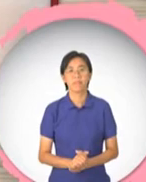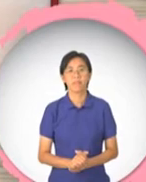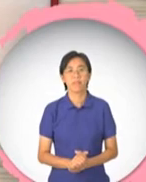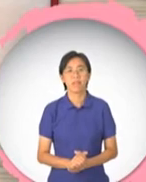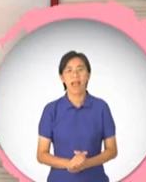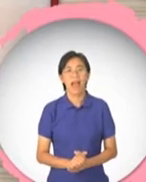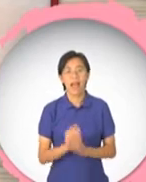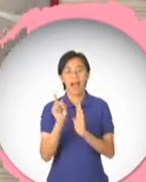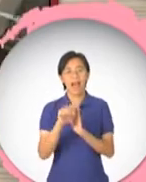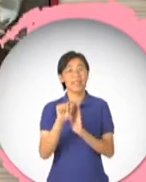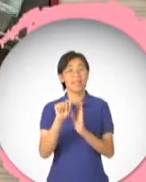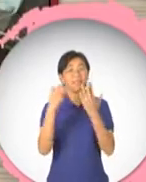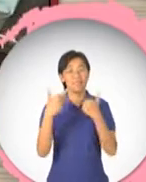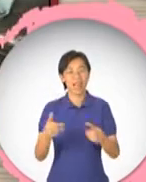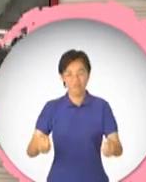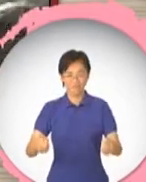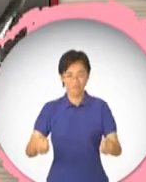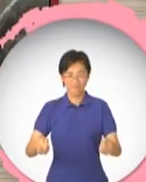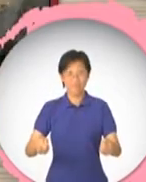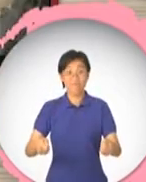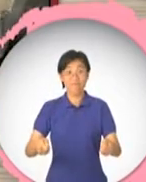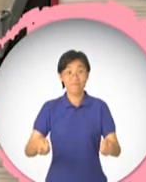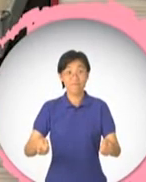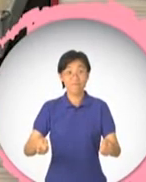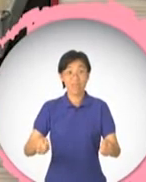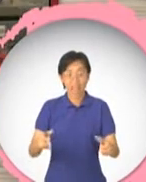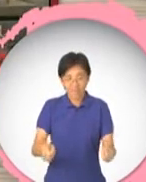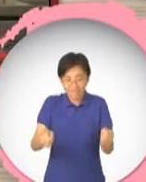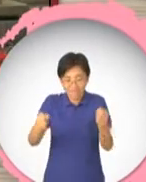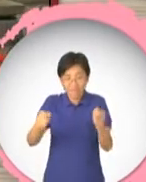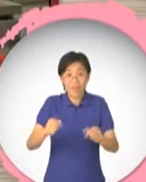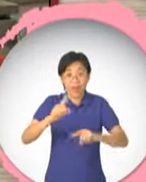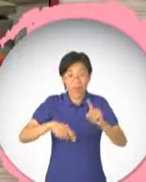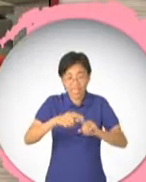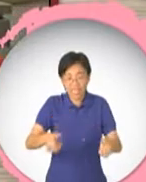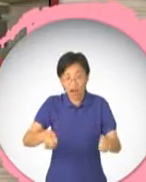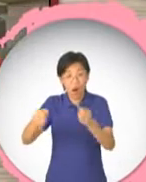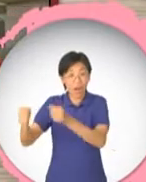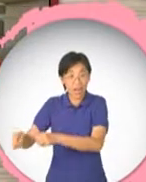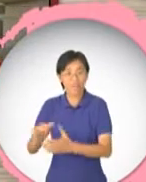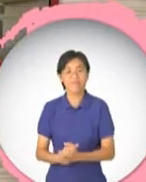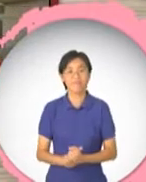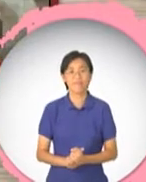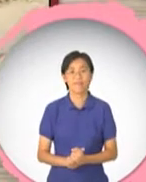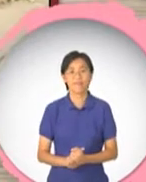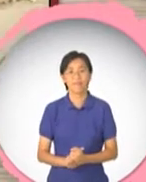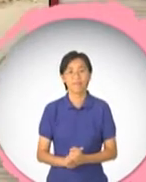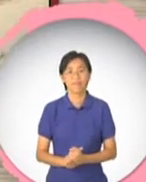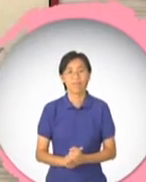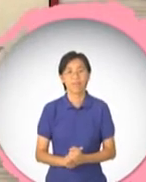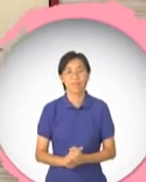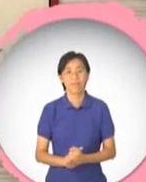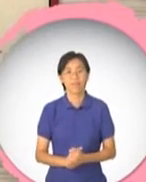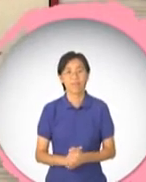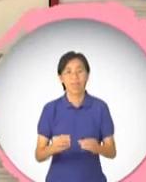นาทีผ่านไปนะครับได้ที่ยังครับอาจารย์ครับ ค่ะแล้วก็มีวิธีการเช็คนะคะ ต้องแตะแป้งนวล ก่อนค่ะแล้วก็กดตรงส่วนของแป้ง